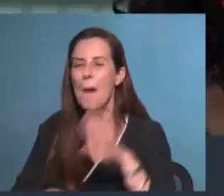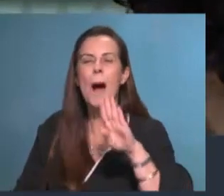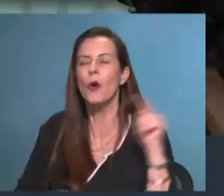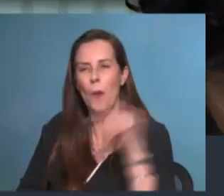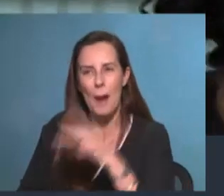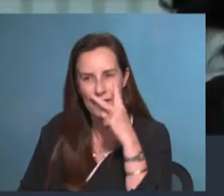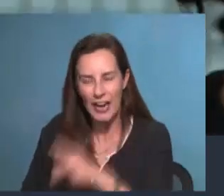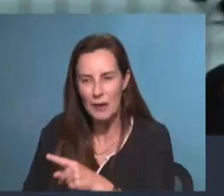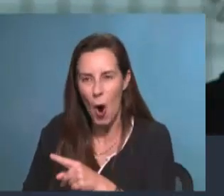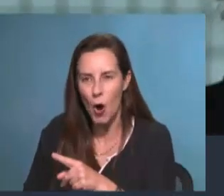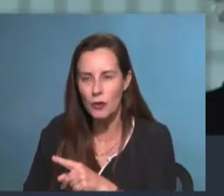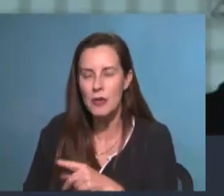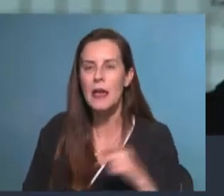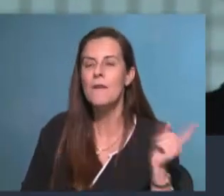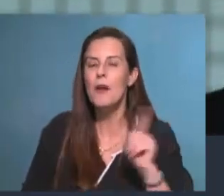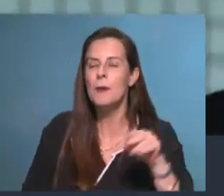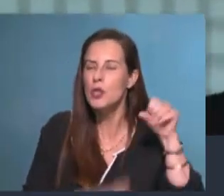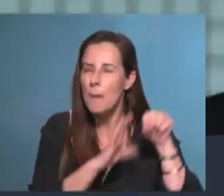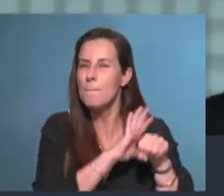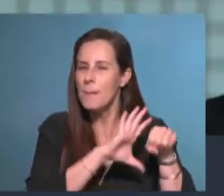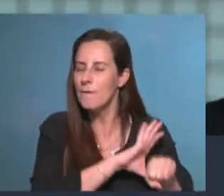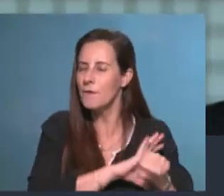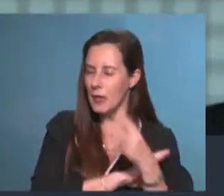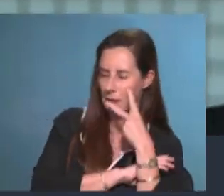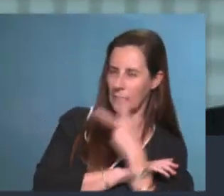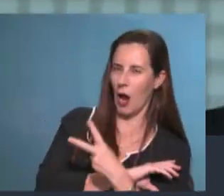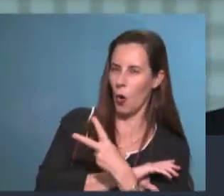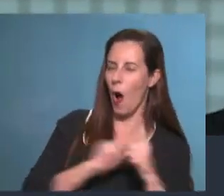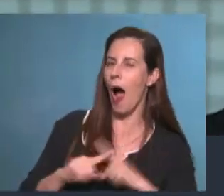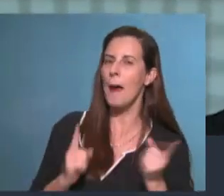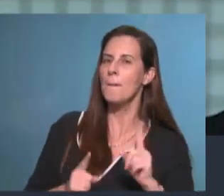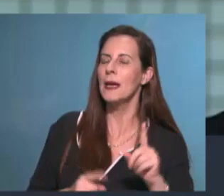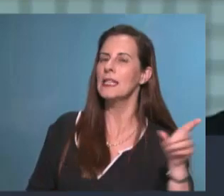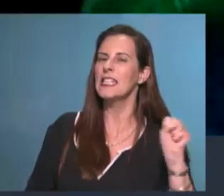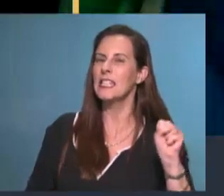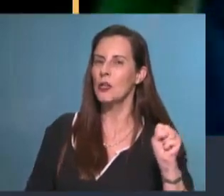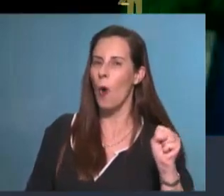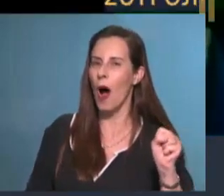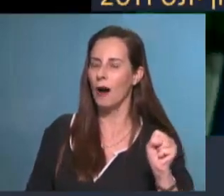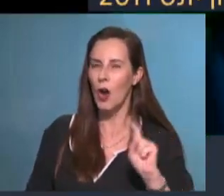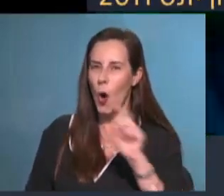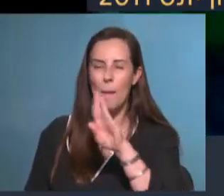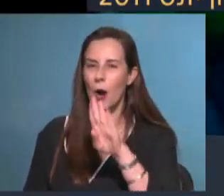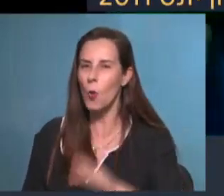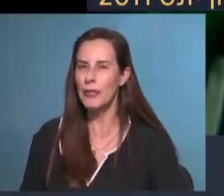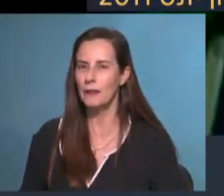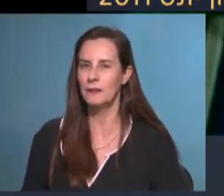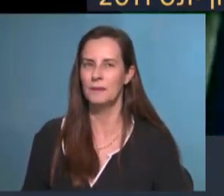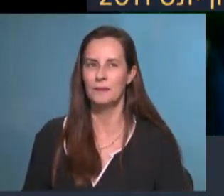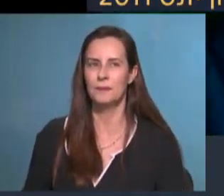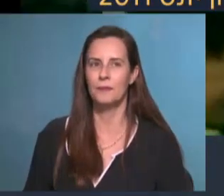אותו, ומי שבפנים הסתכלו עליו אחרת זה היה יחיא סינואר, לא ברגותי.